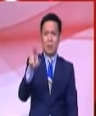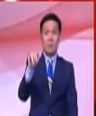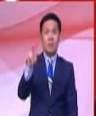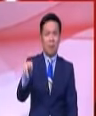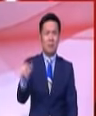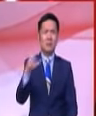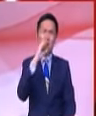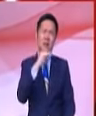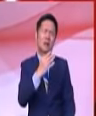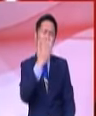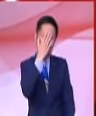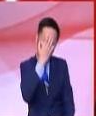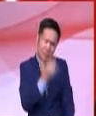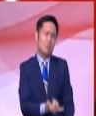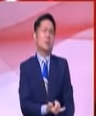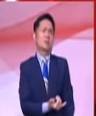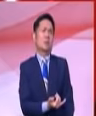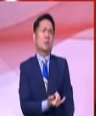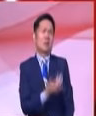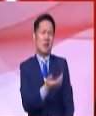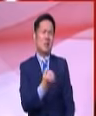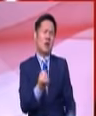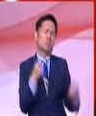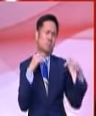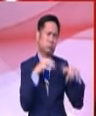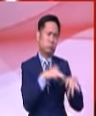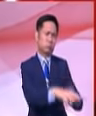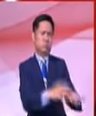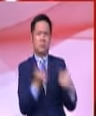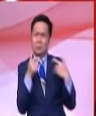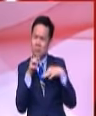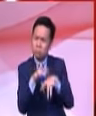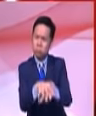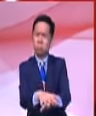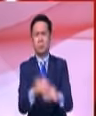pihak masih berusaha mengadakan keramaian dan merentas daerah yang